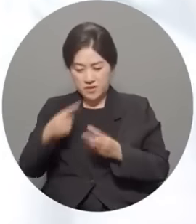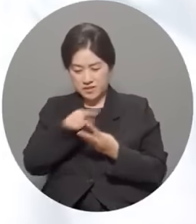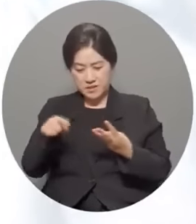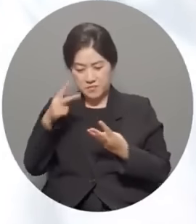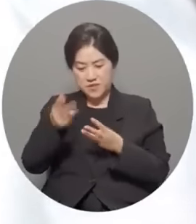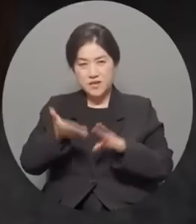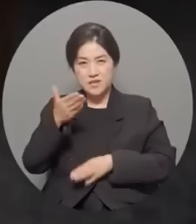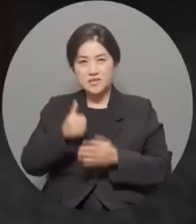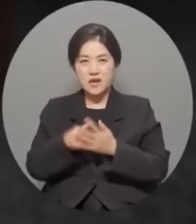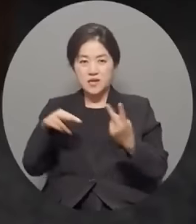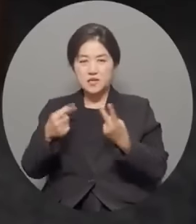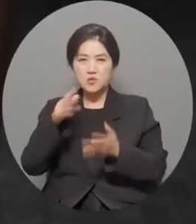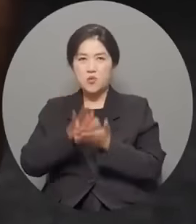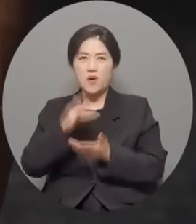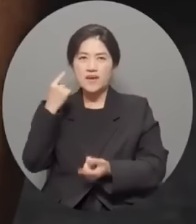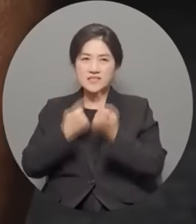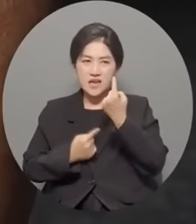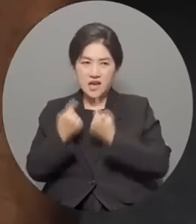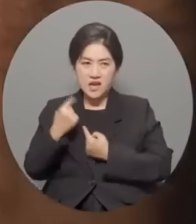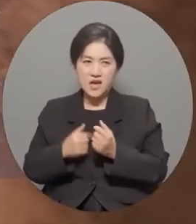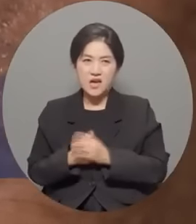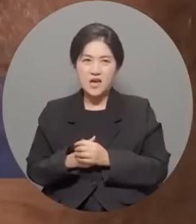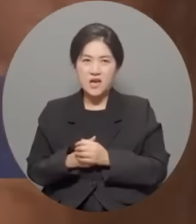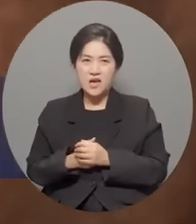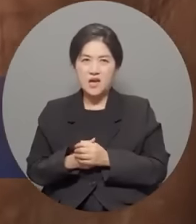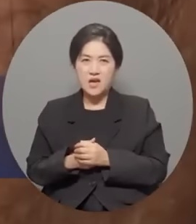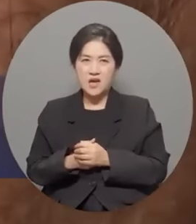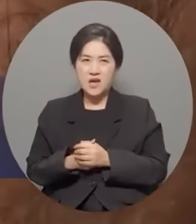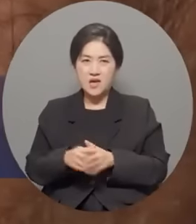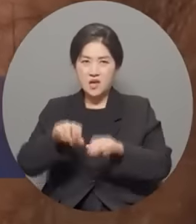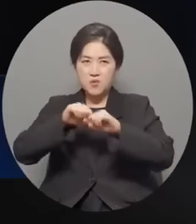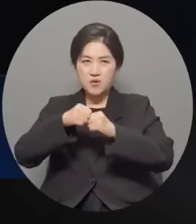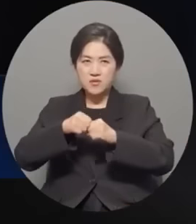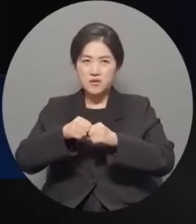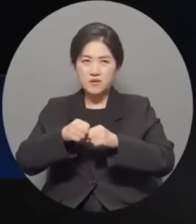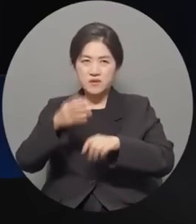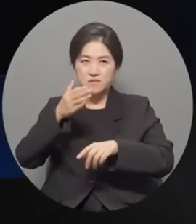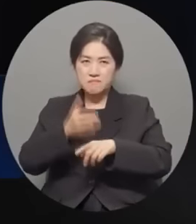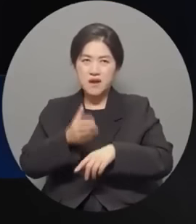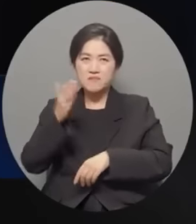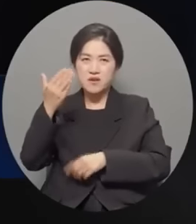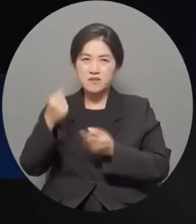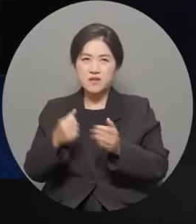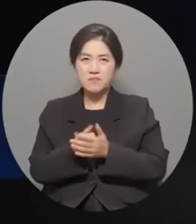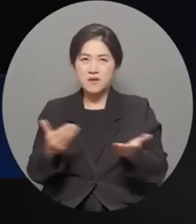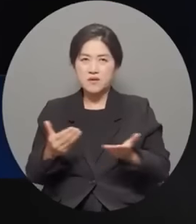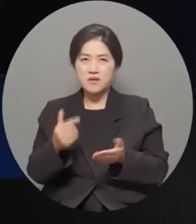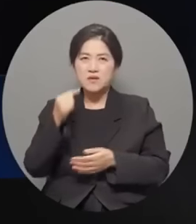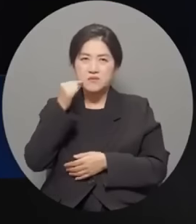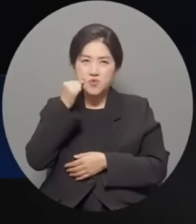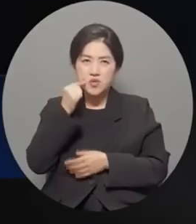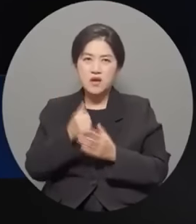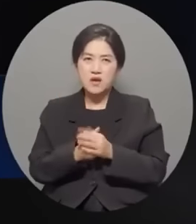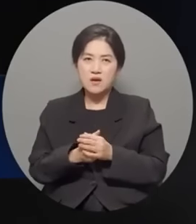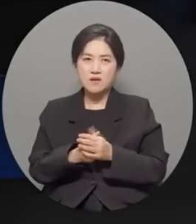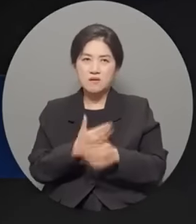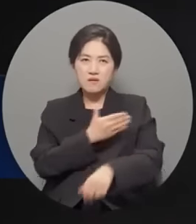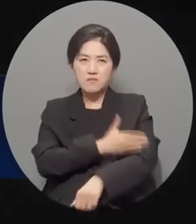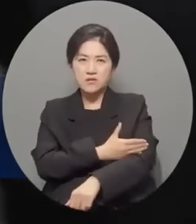이상이 이도화상이었습니다 관절이 자랐으니까 다 일 안 하고 여기